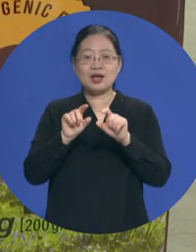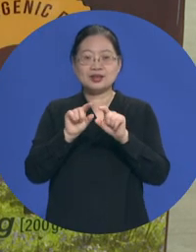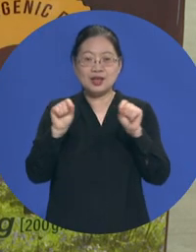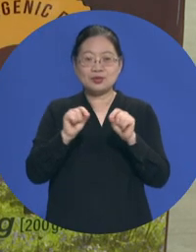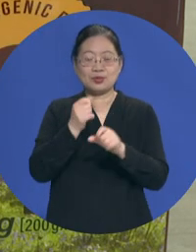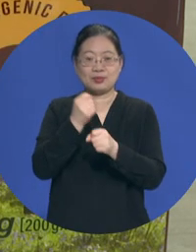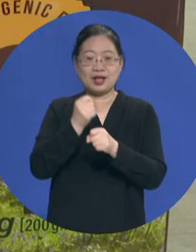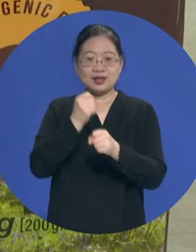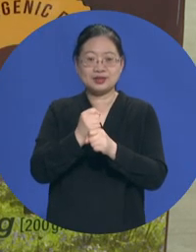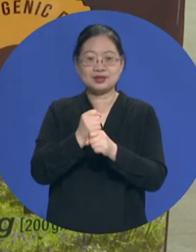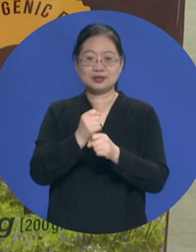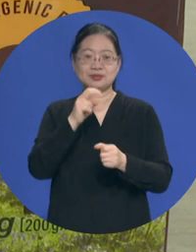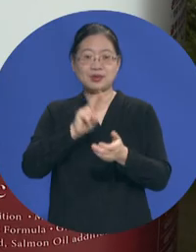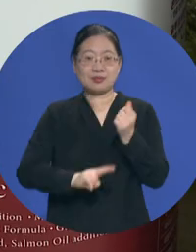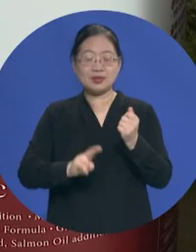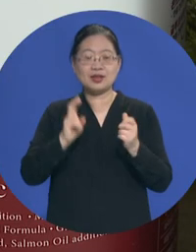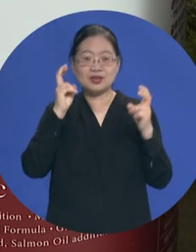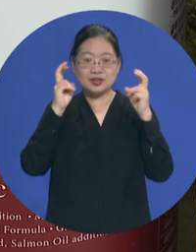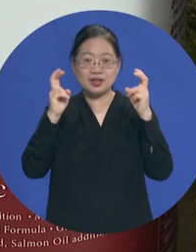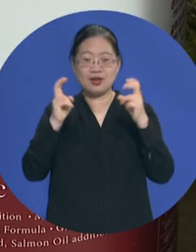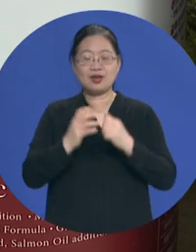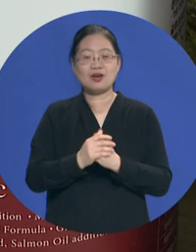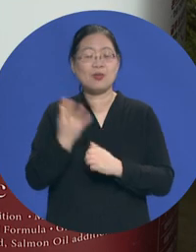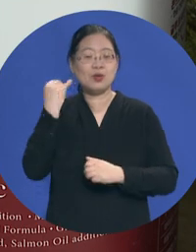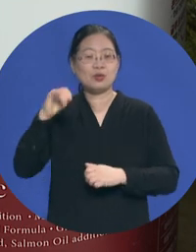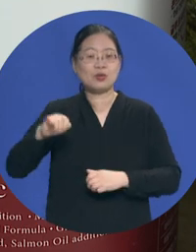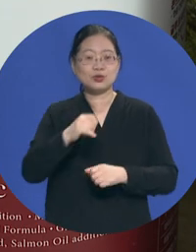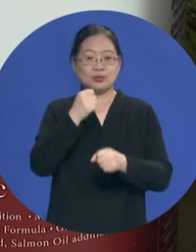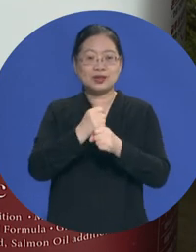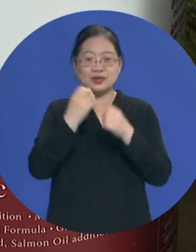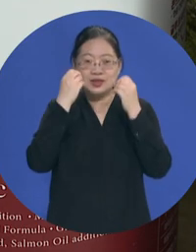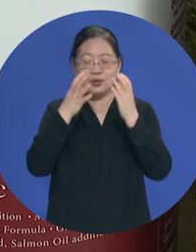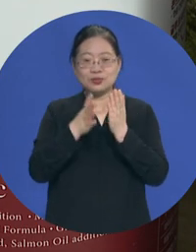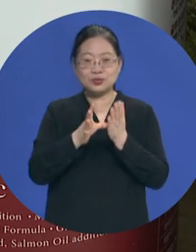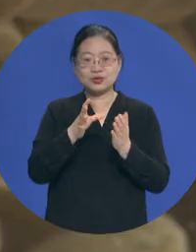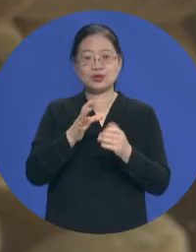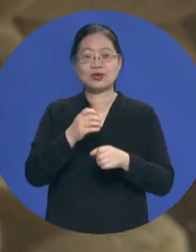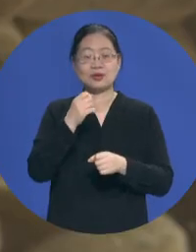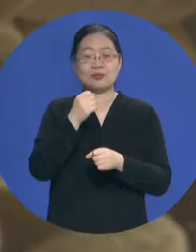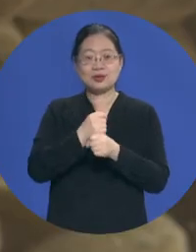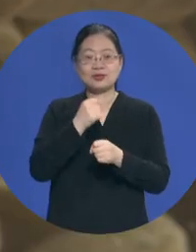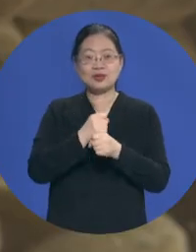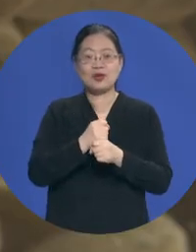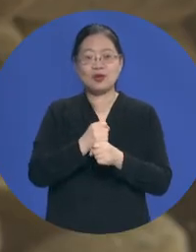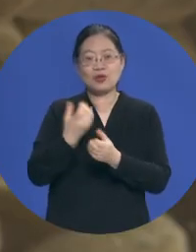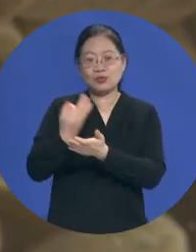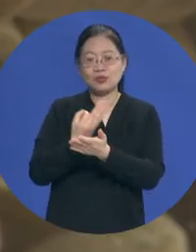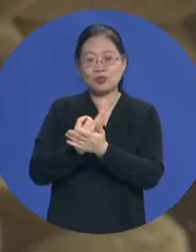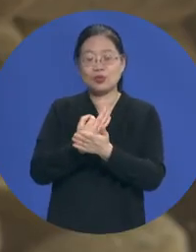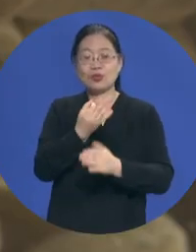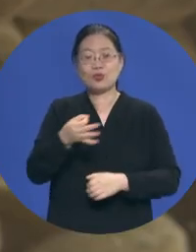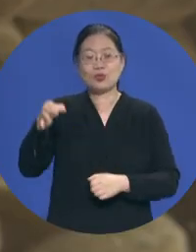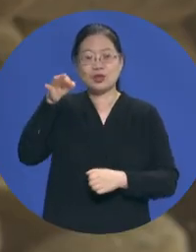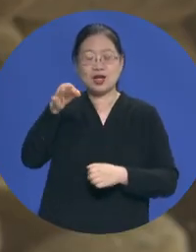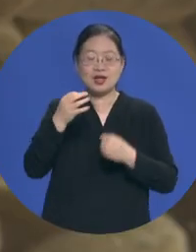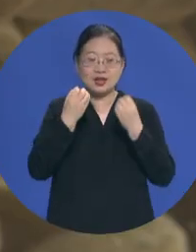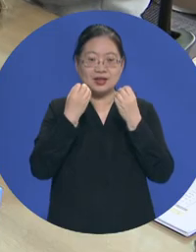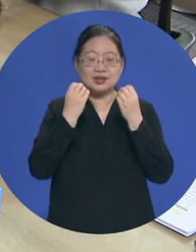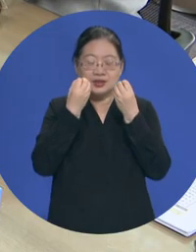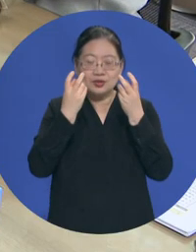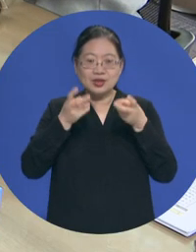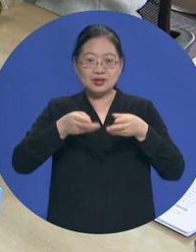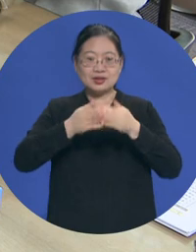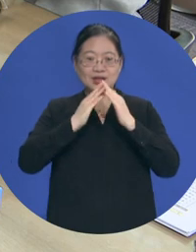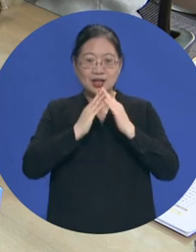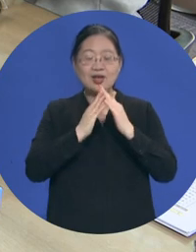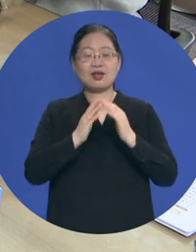판매하는 돈의 한 기업 얼마 전 곤충으로 만든 신제품을 출시해 매출액을 올렸습니다 창업한지 얼마되지 않아